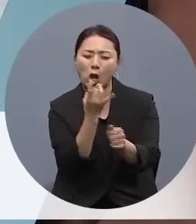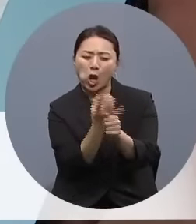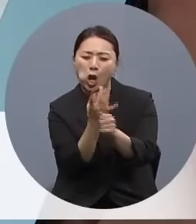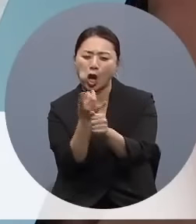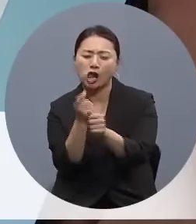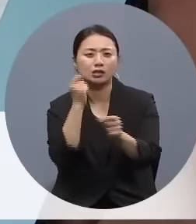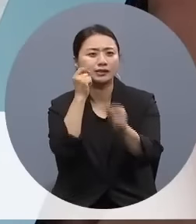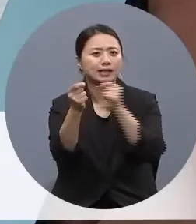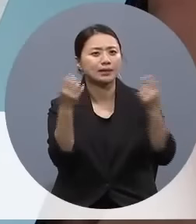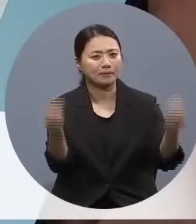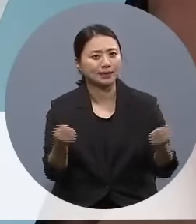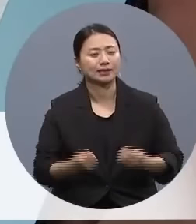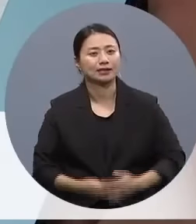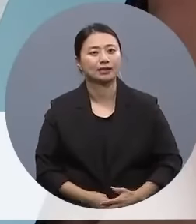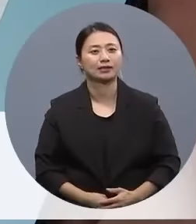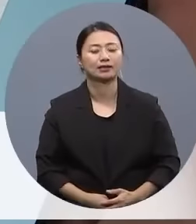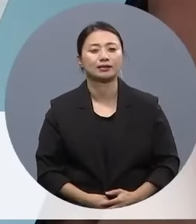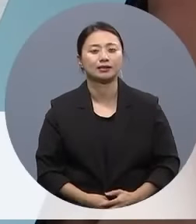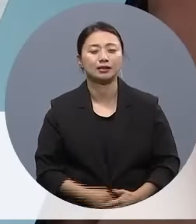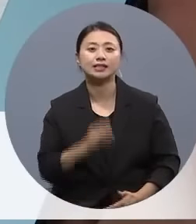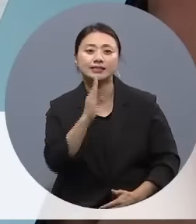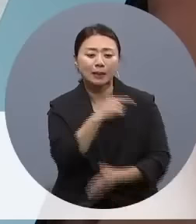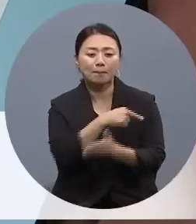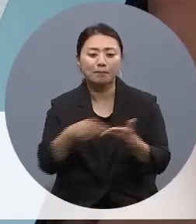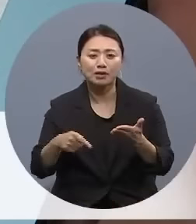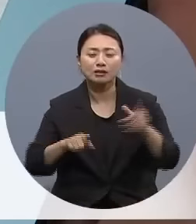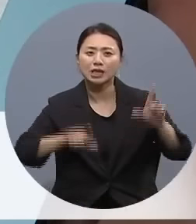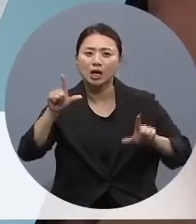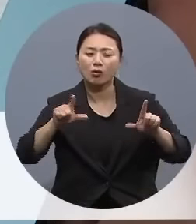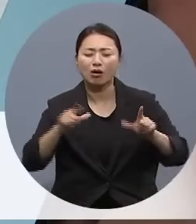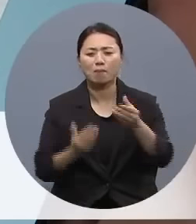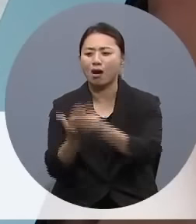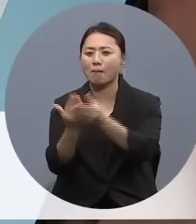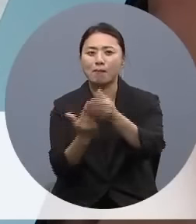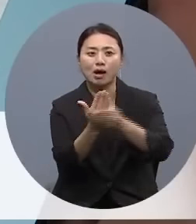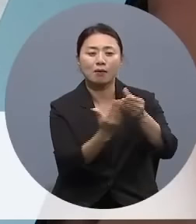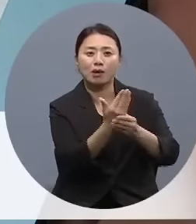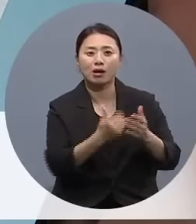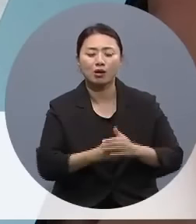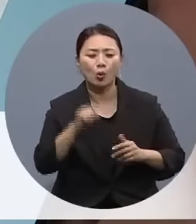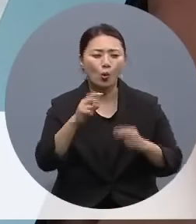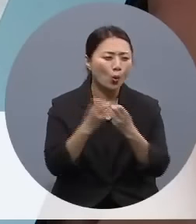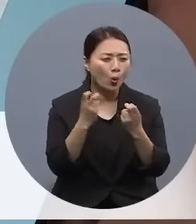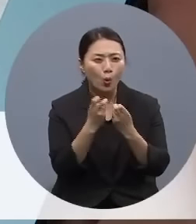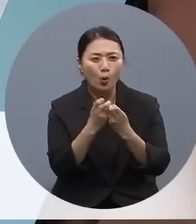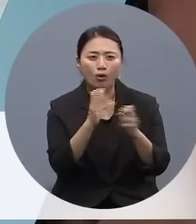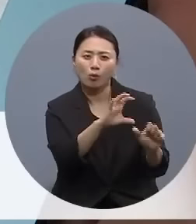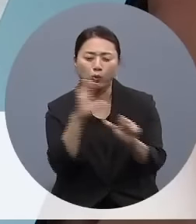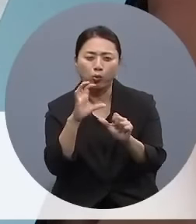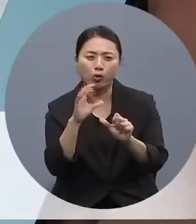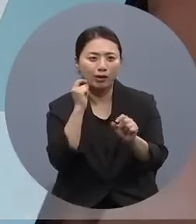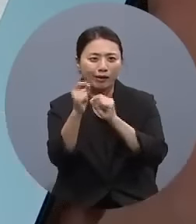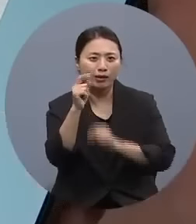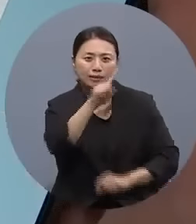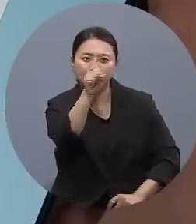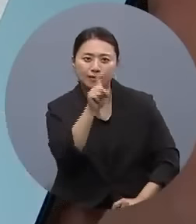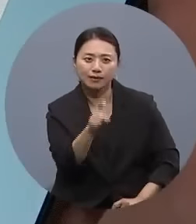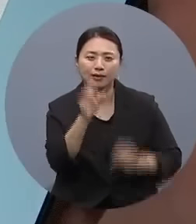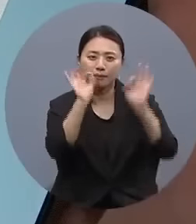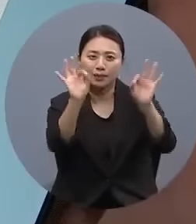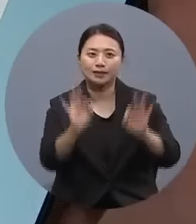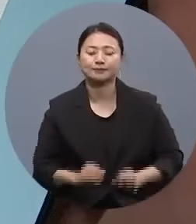사기가 활기를 치고 있습니다. 실제 피해 사례들도 속속 생겨나고 있는데 어떤 방식으로 피해가 발생했는지